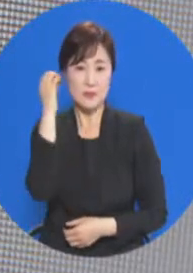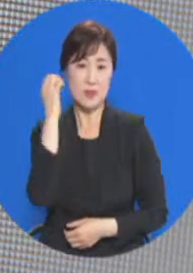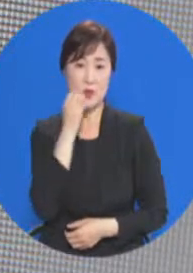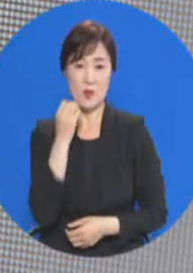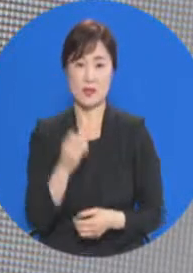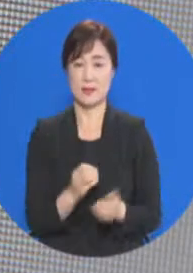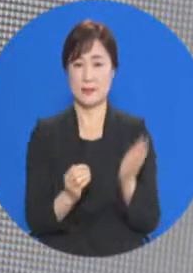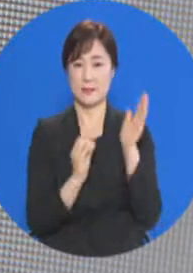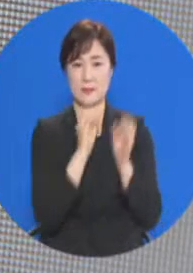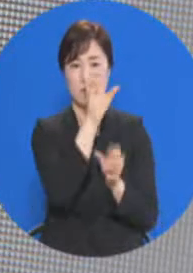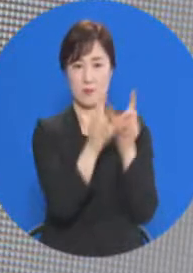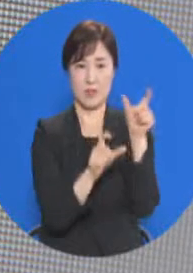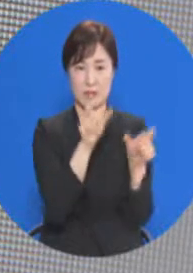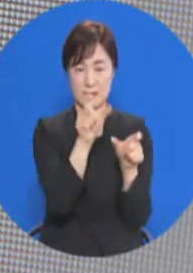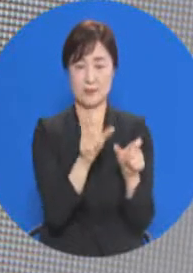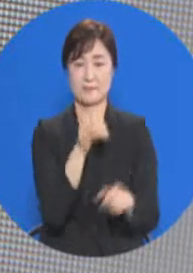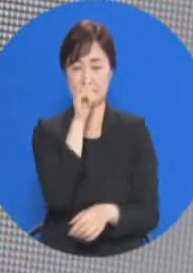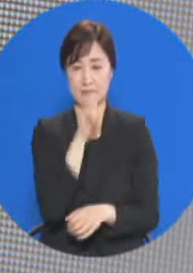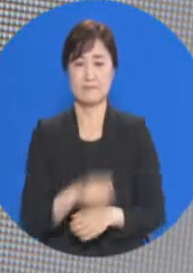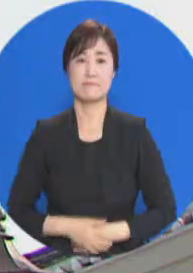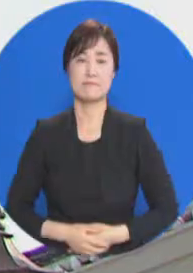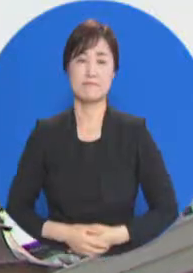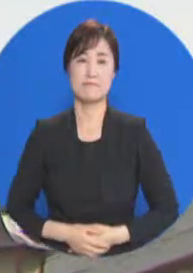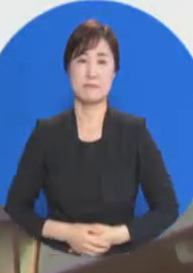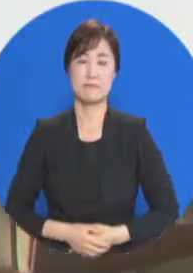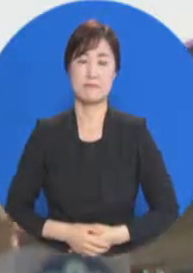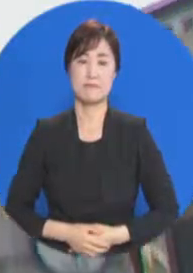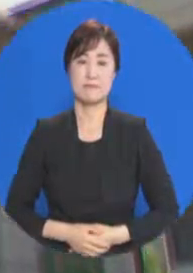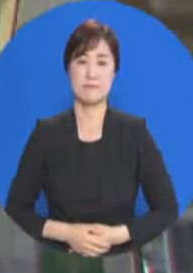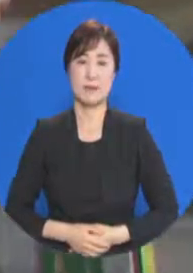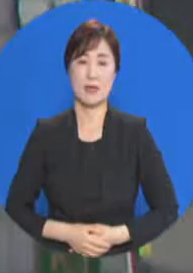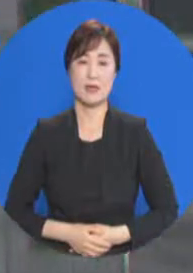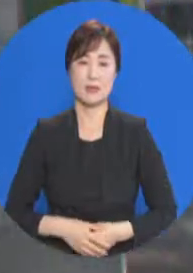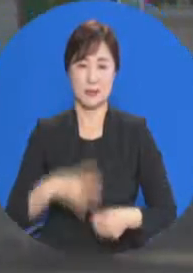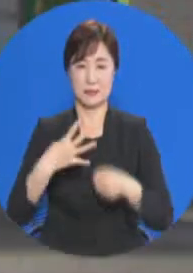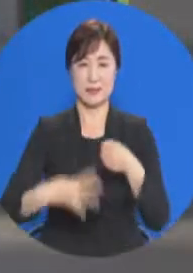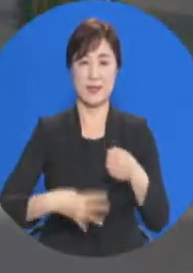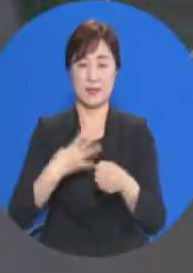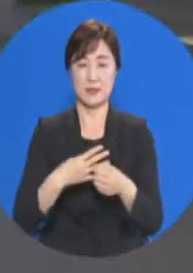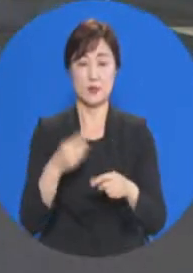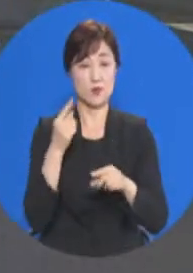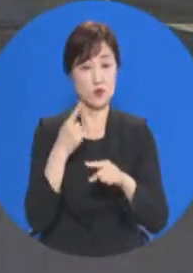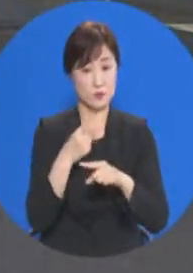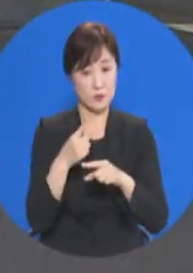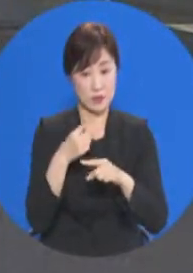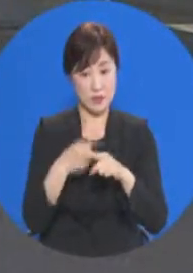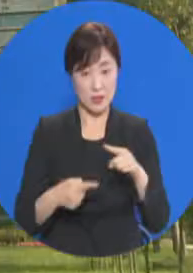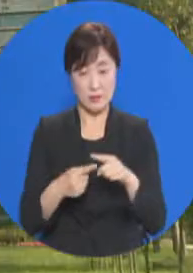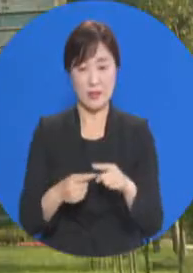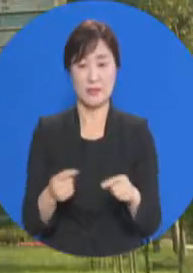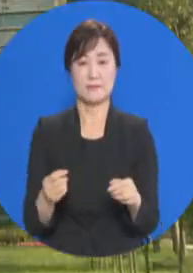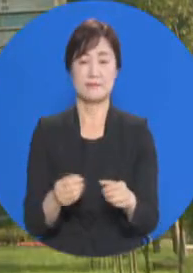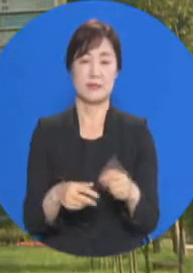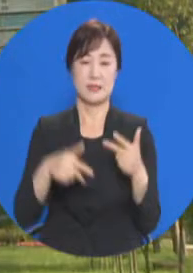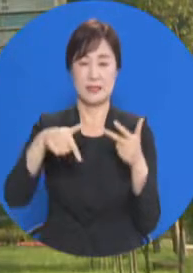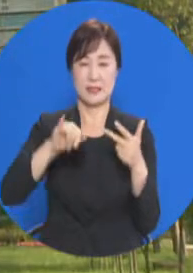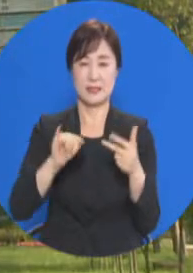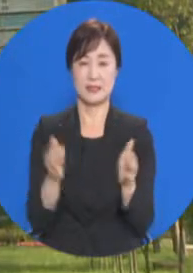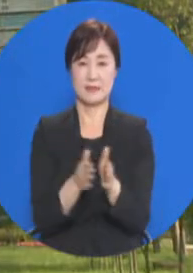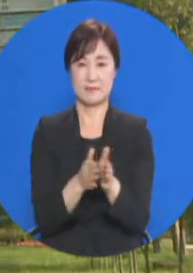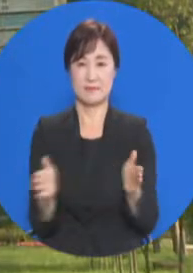요구하는 시민들의 동의가 이어지고 있습니다. 임기 4년의 반환점을 돌고 이제 막 후반기를 시작한 민선